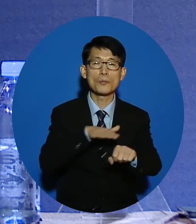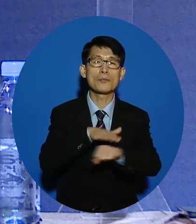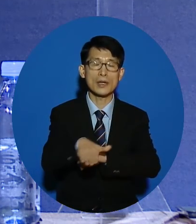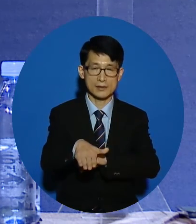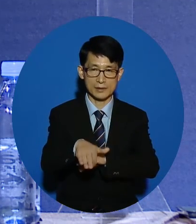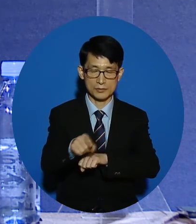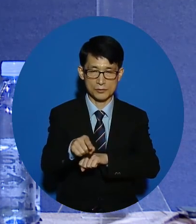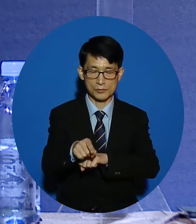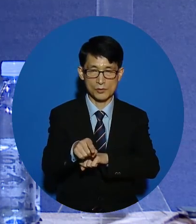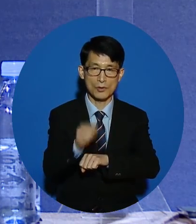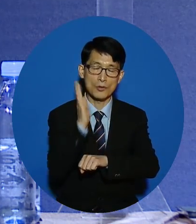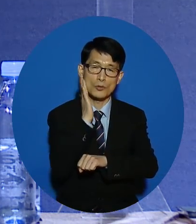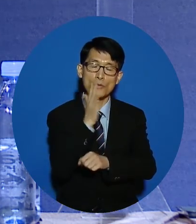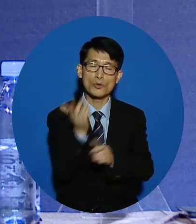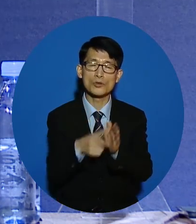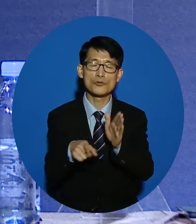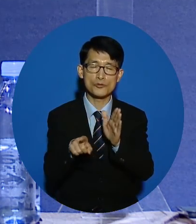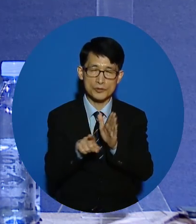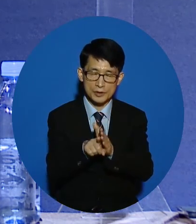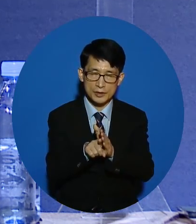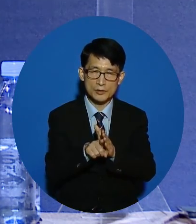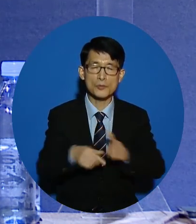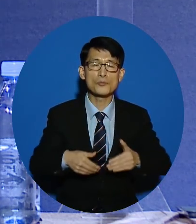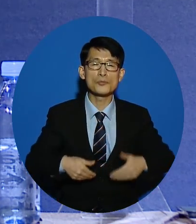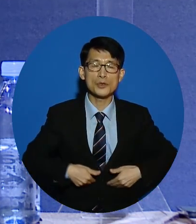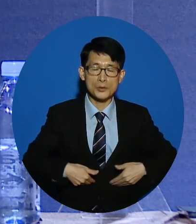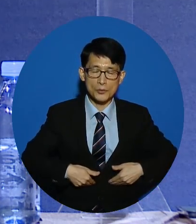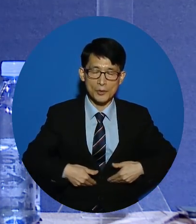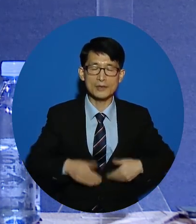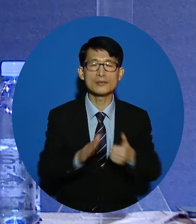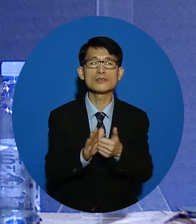주셨는데 서로 상의라도 사전에 하신 것처럼